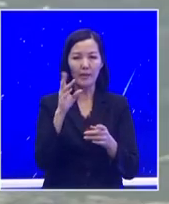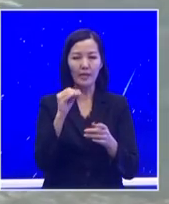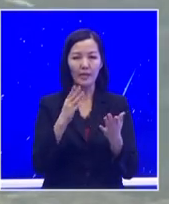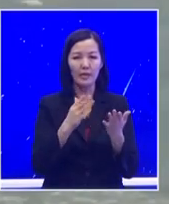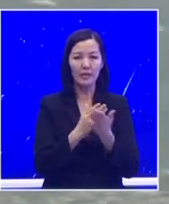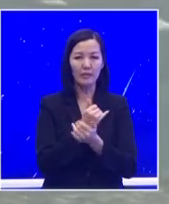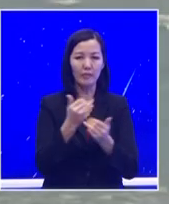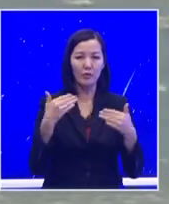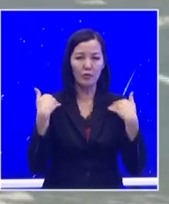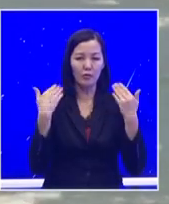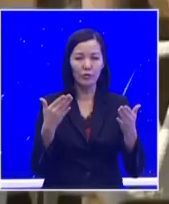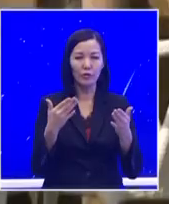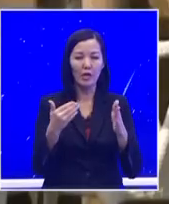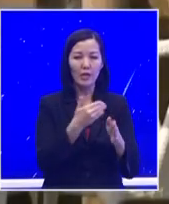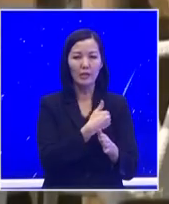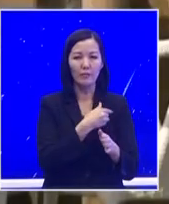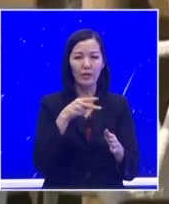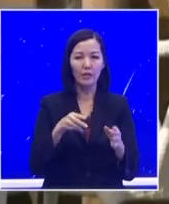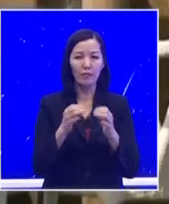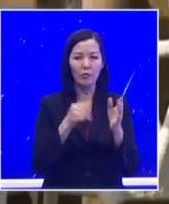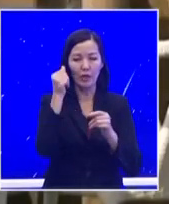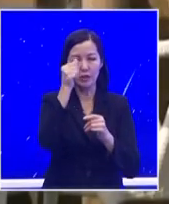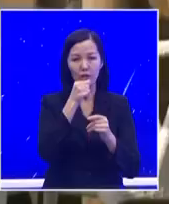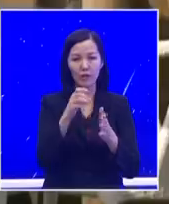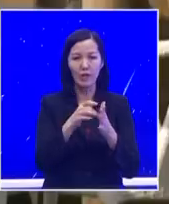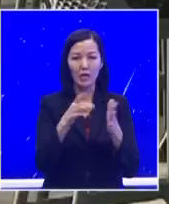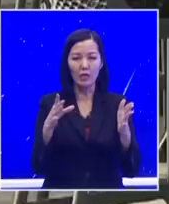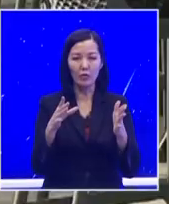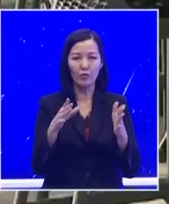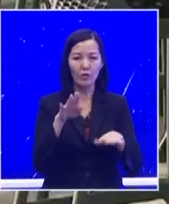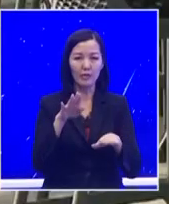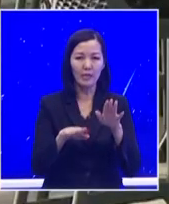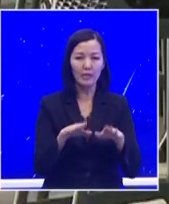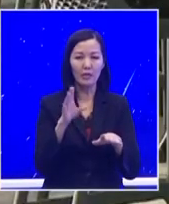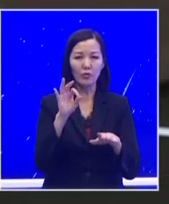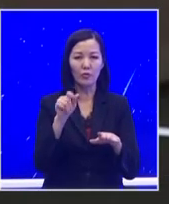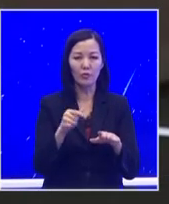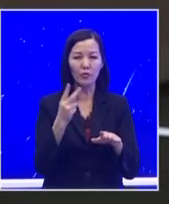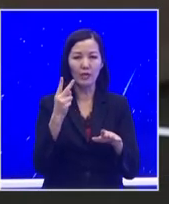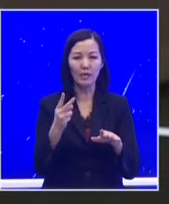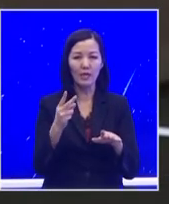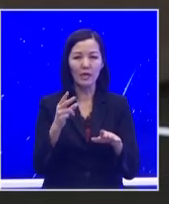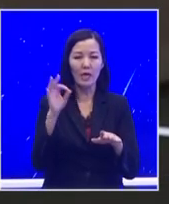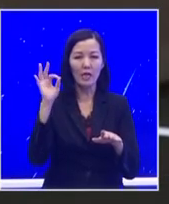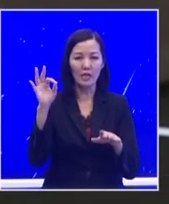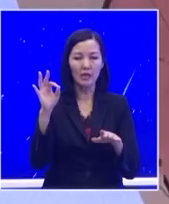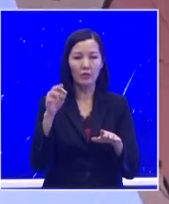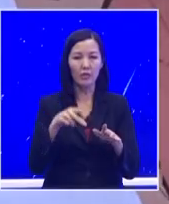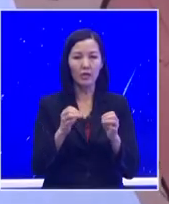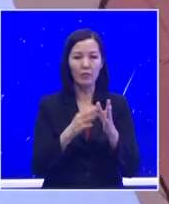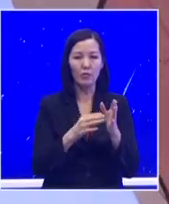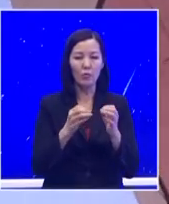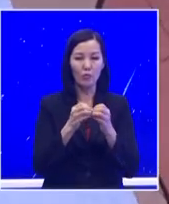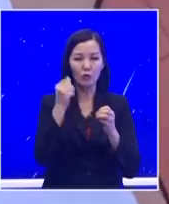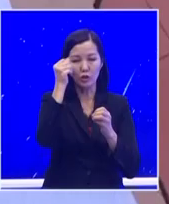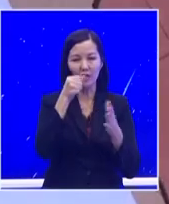ұсынды. Мамандардың айтуынша температура 2016 жылғы рекордтық деңгеймен салыстырғанда 0,2 градусқа, ал 2010